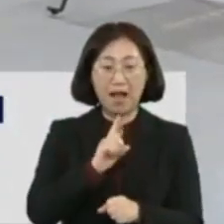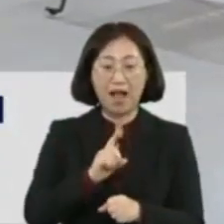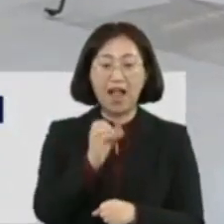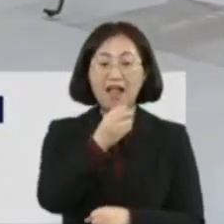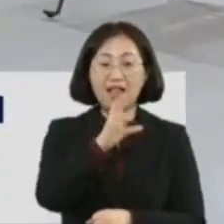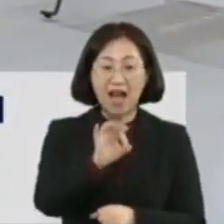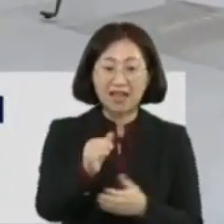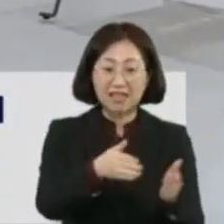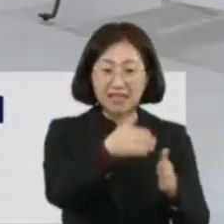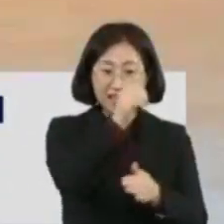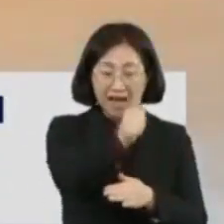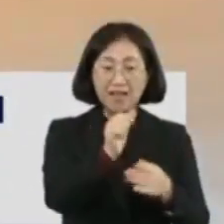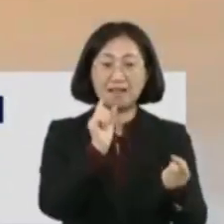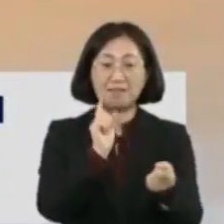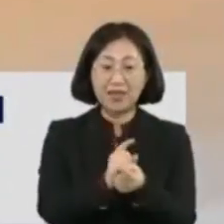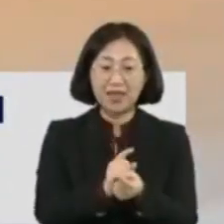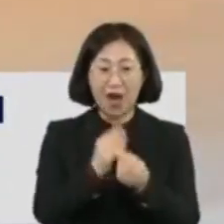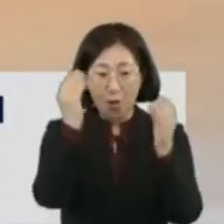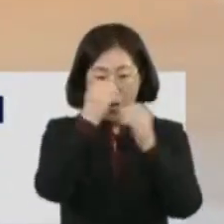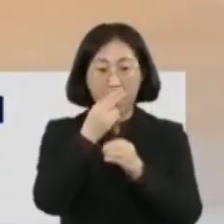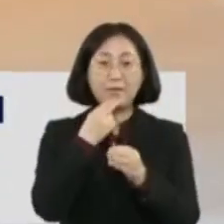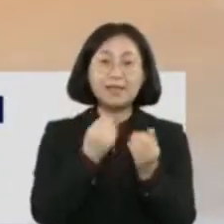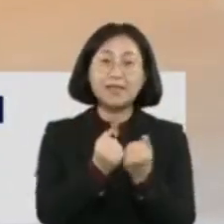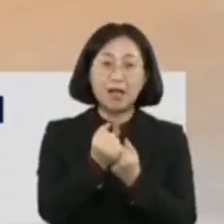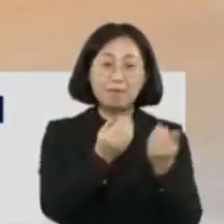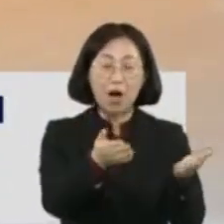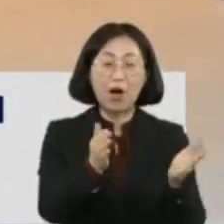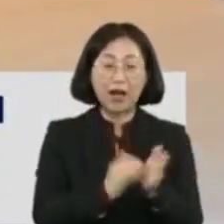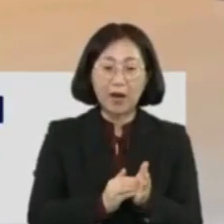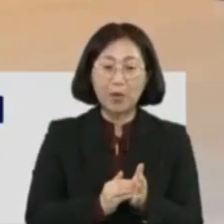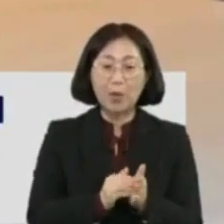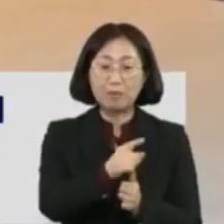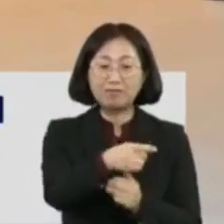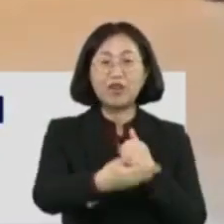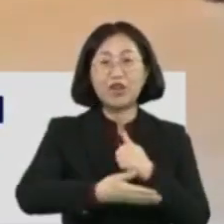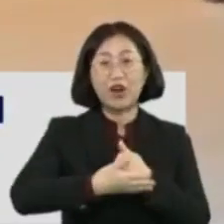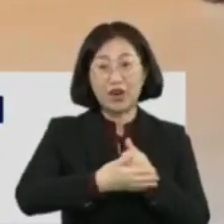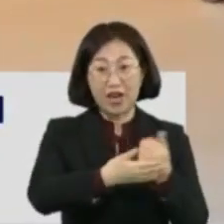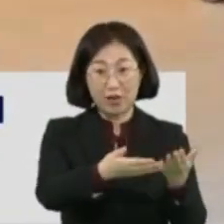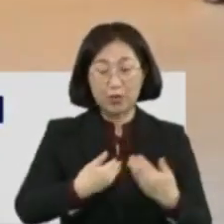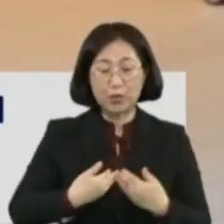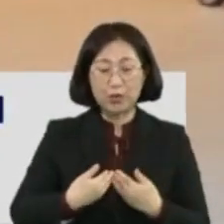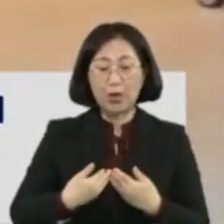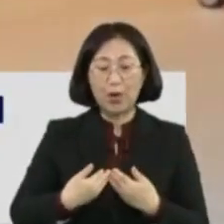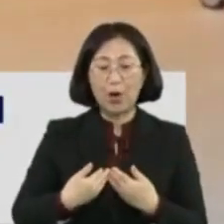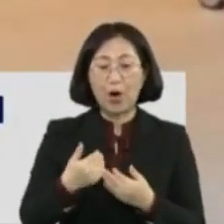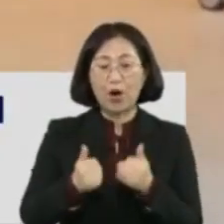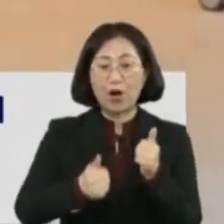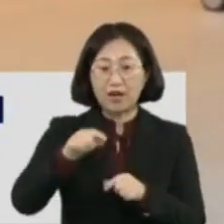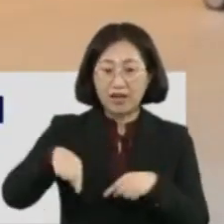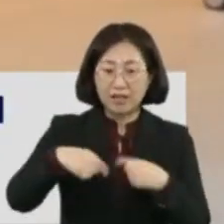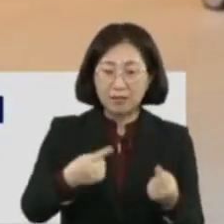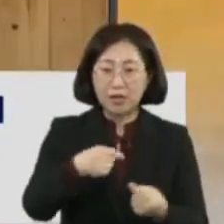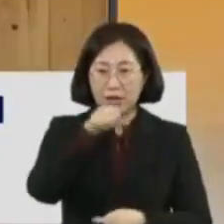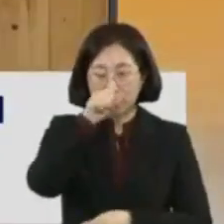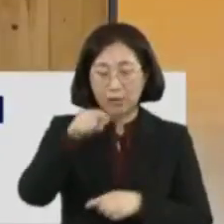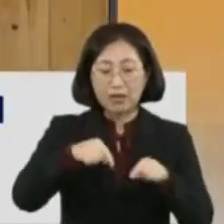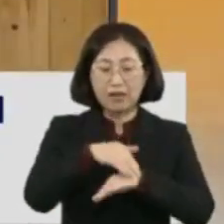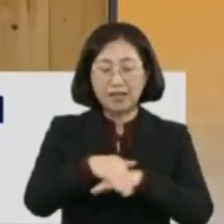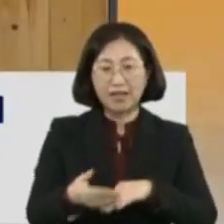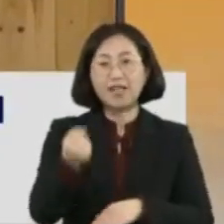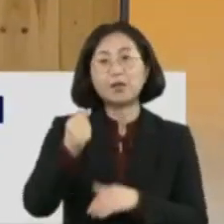양승조 충남지사를 만나 오해가 없도록 설명했고 양 지사도 격려해줬다며 당내 경선에 참여해 좋은